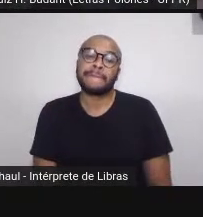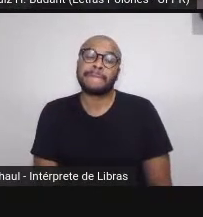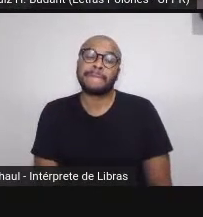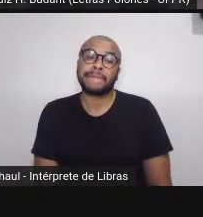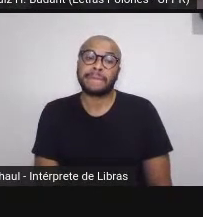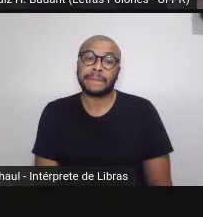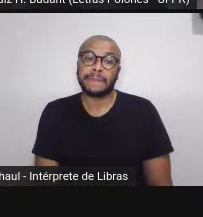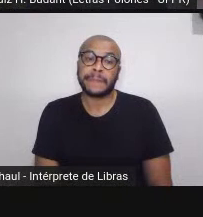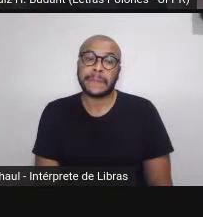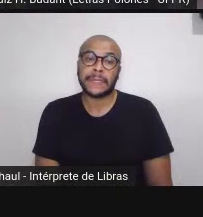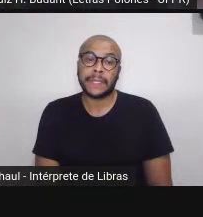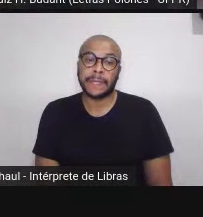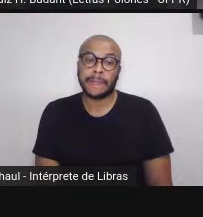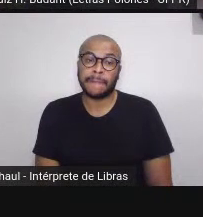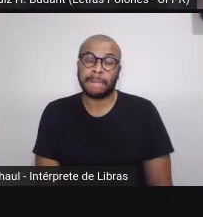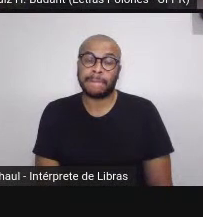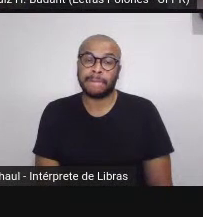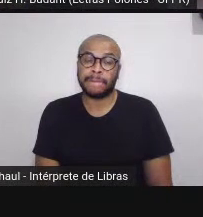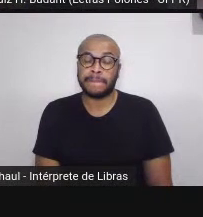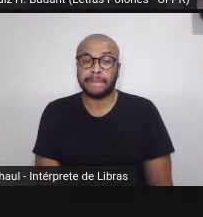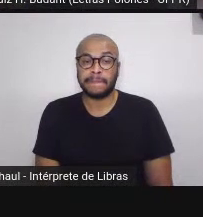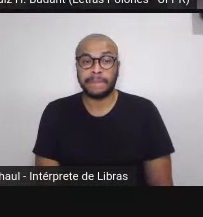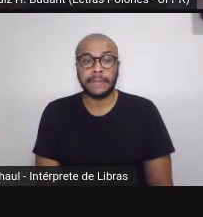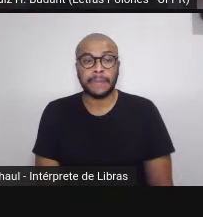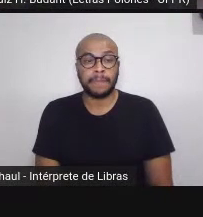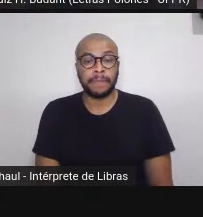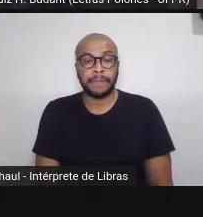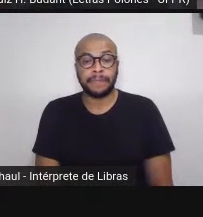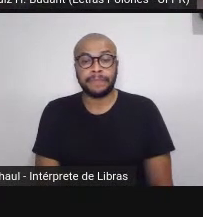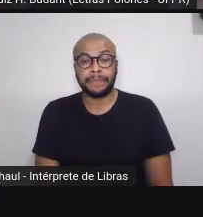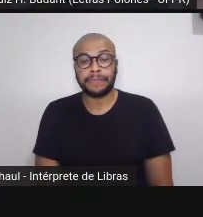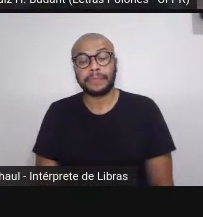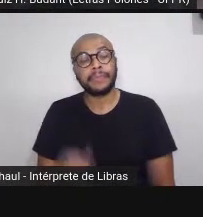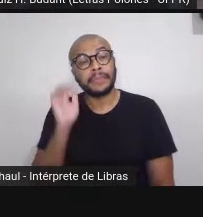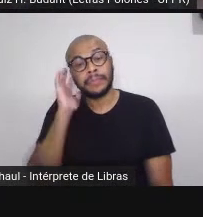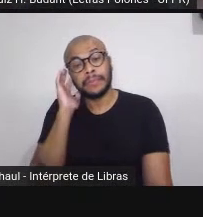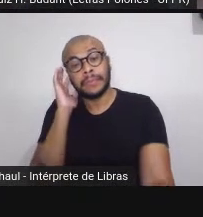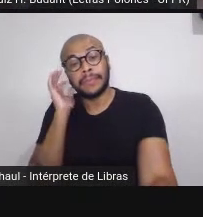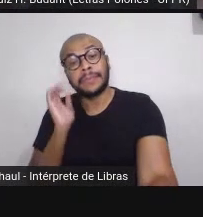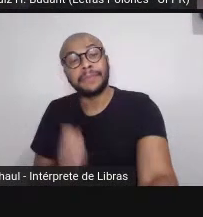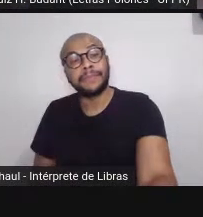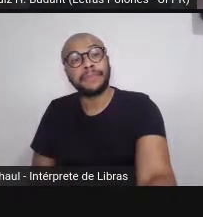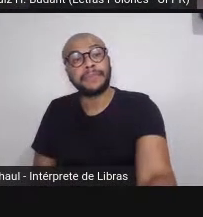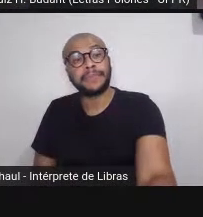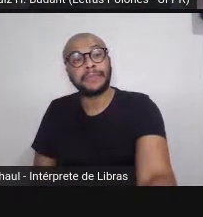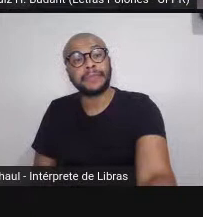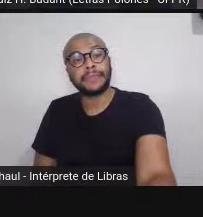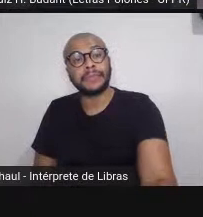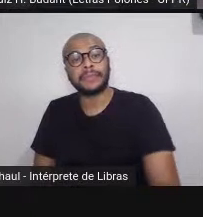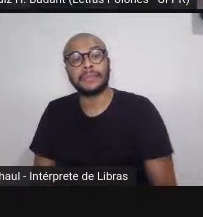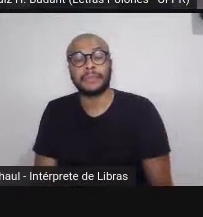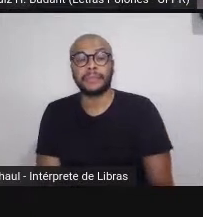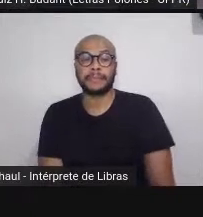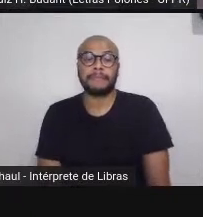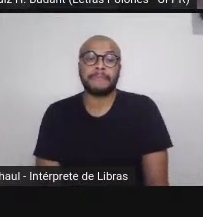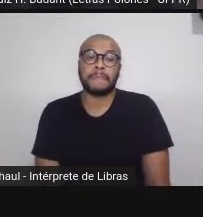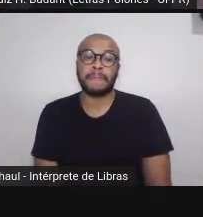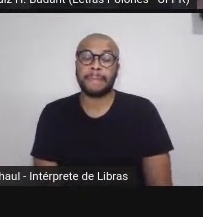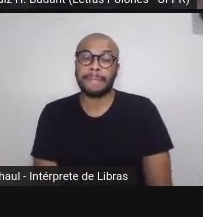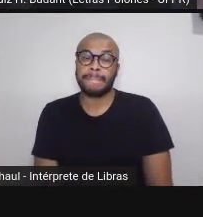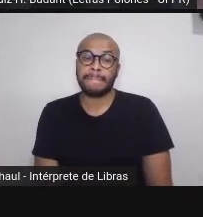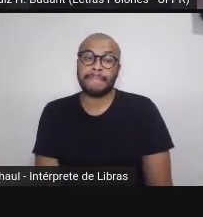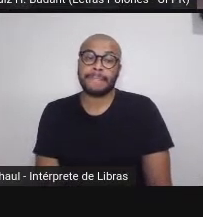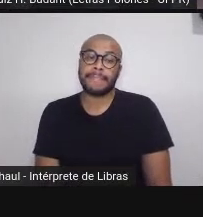Nazwiska w Litwie mnogiej zawsze nazywają pary małżeńskie, na przykład państwo kowalscy, ale także członków